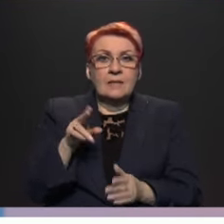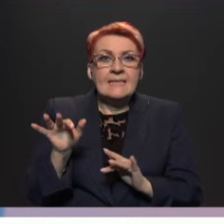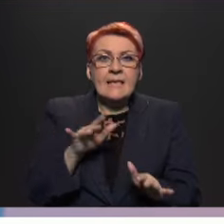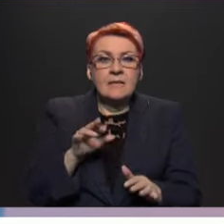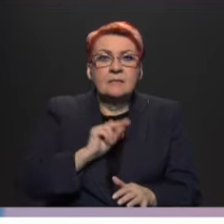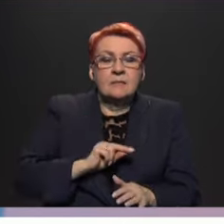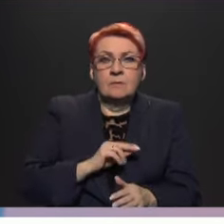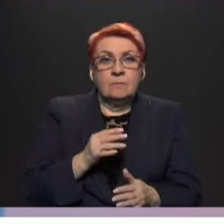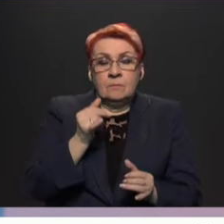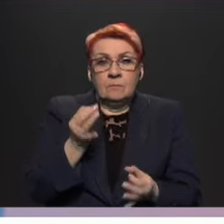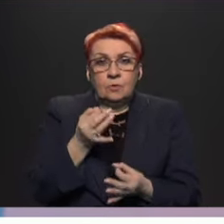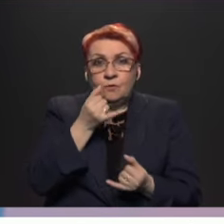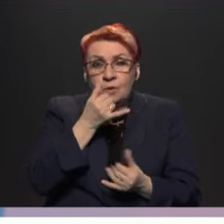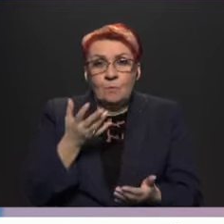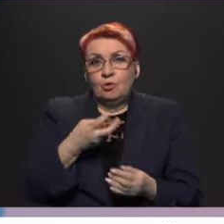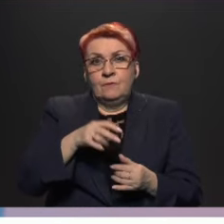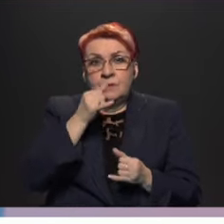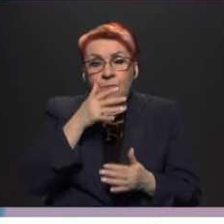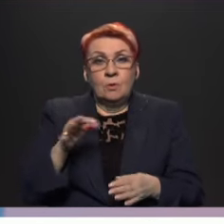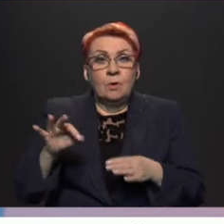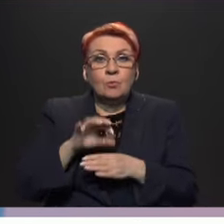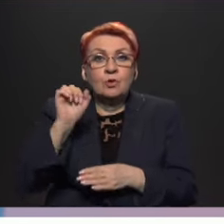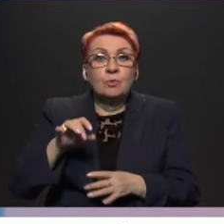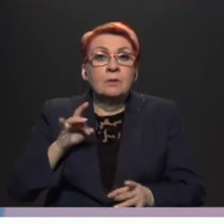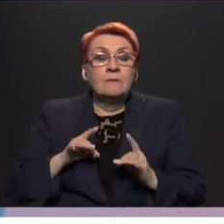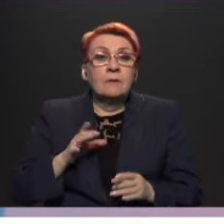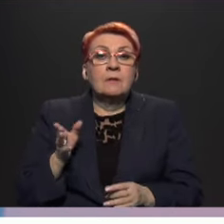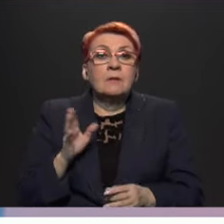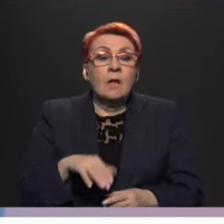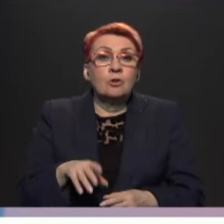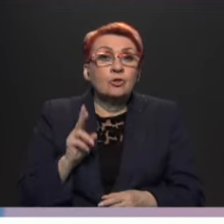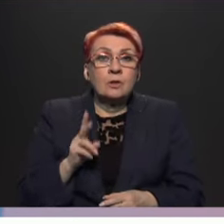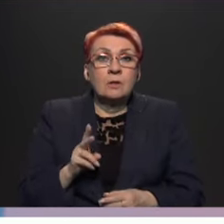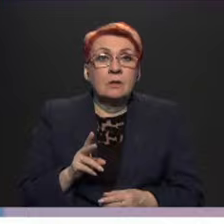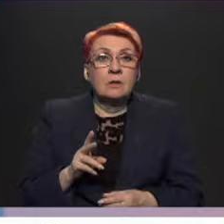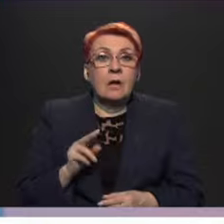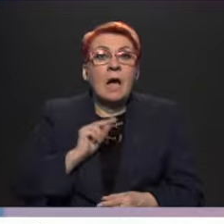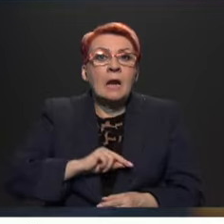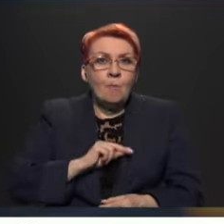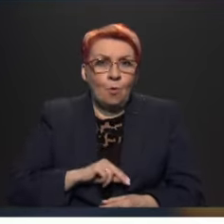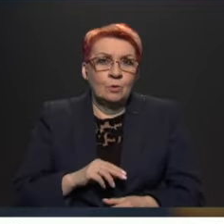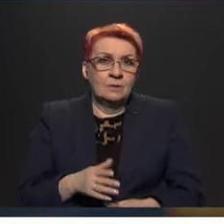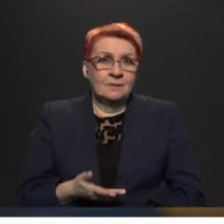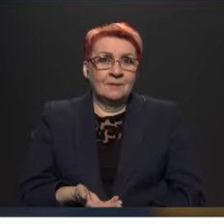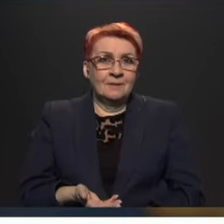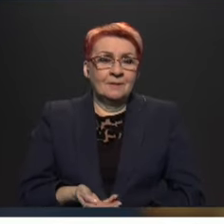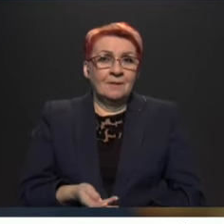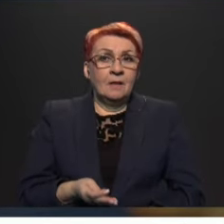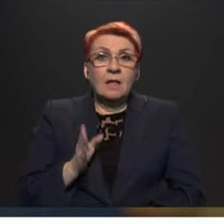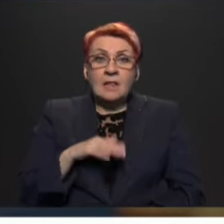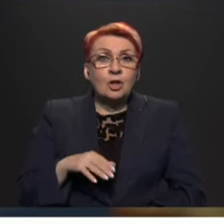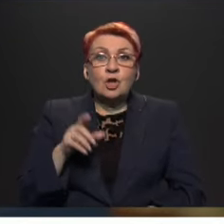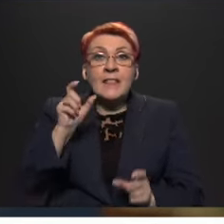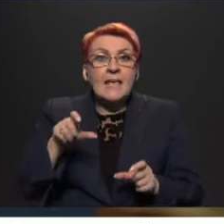Причем, опять же, дополню, что муж может даже ревновать к работе. Не конкретным людям,